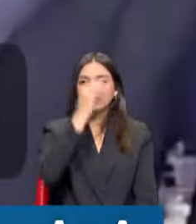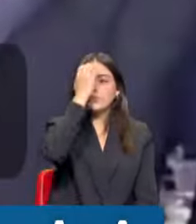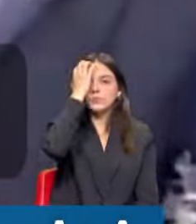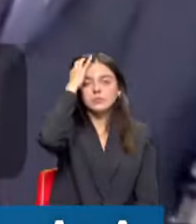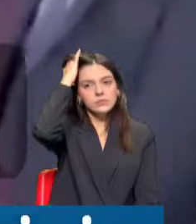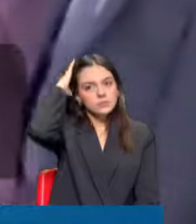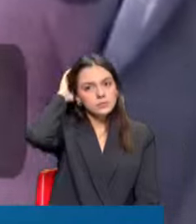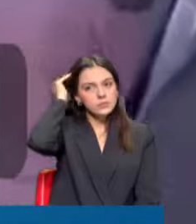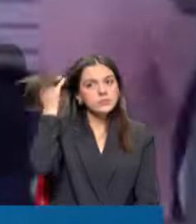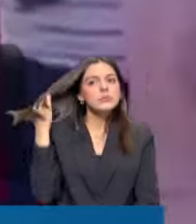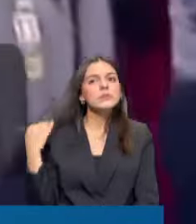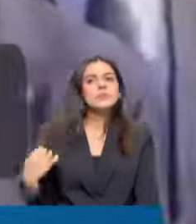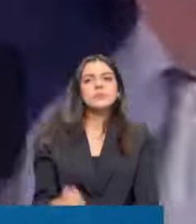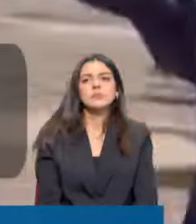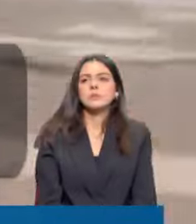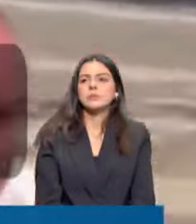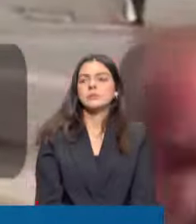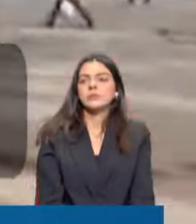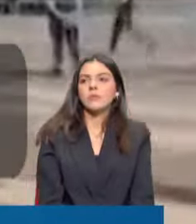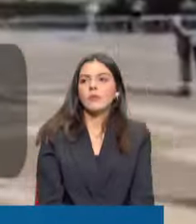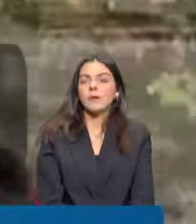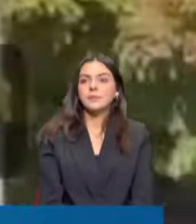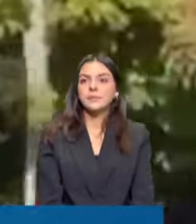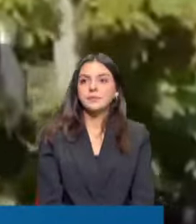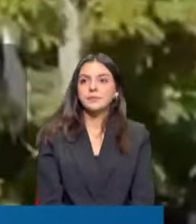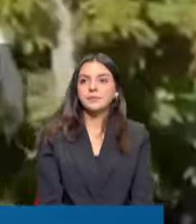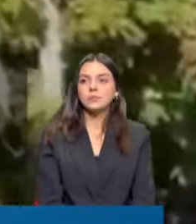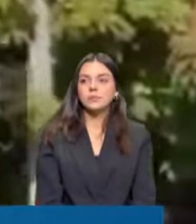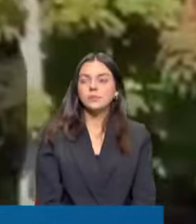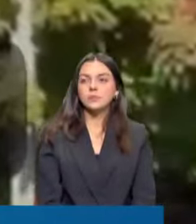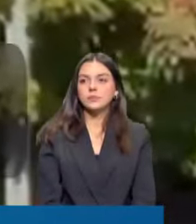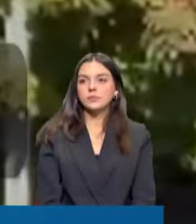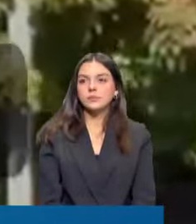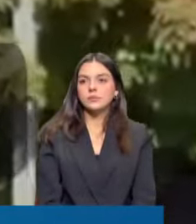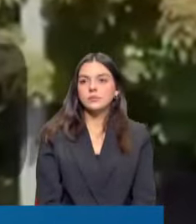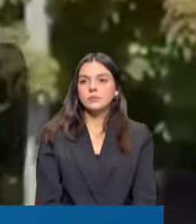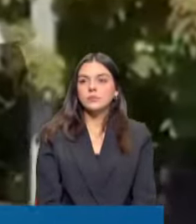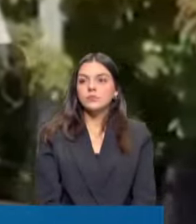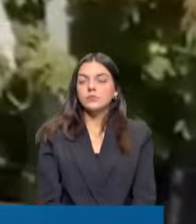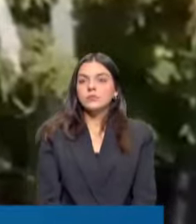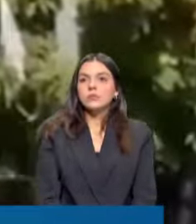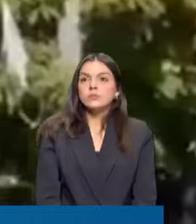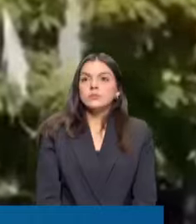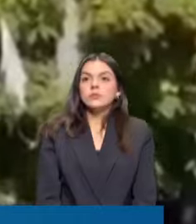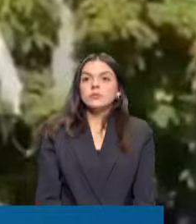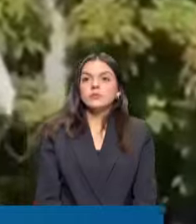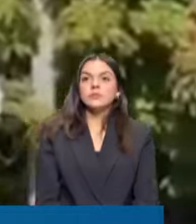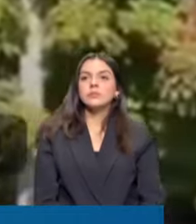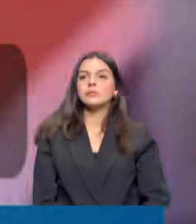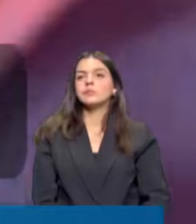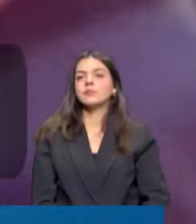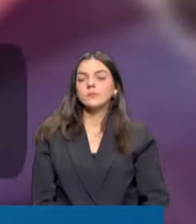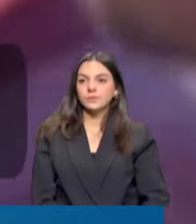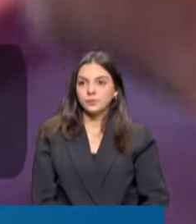102. yıl dönümü. İşte bu pankart neyinle sarılır? Atatürk'ün pankartını yerine bu pankart niçin